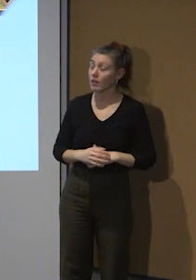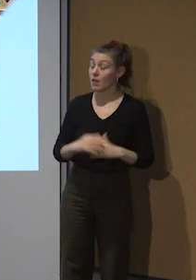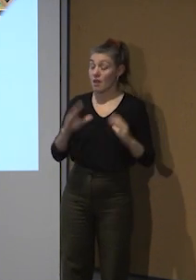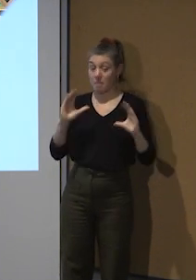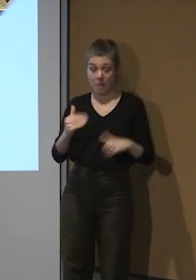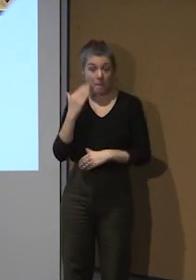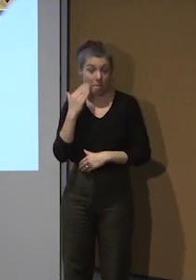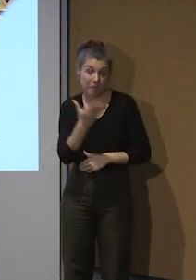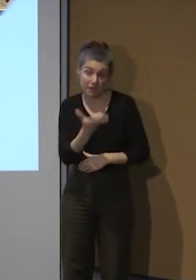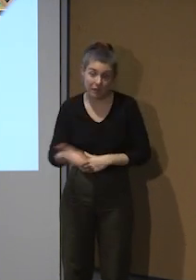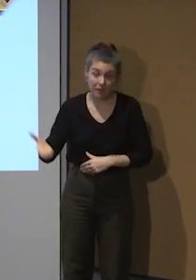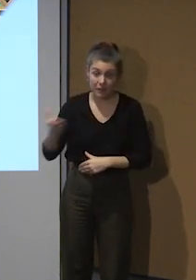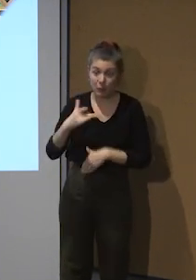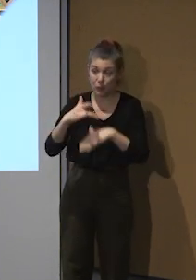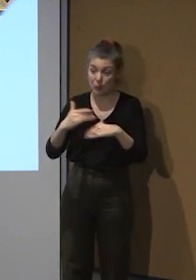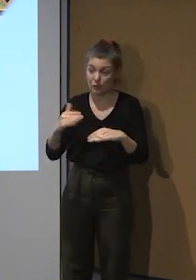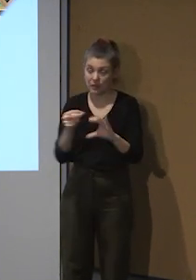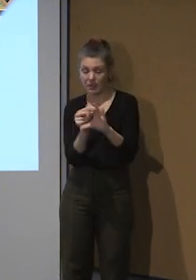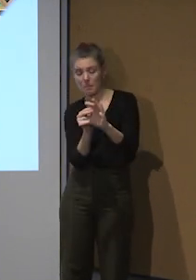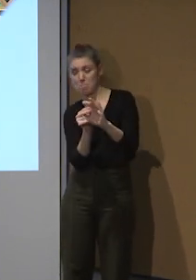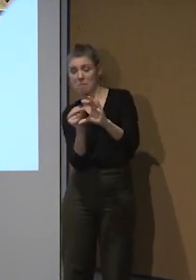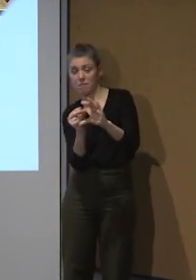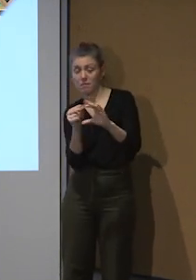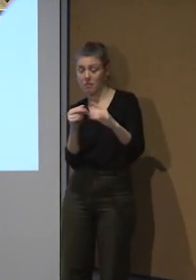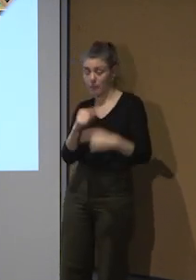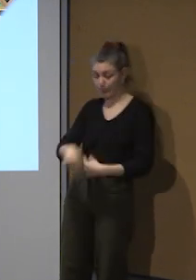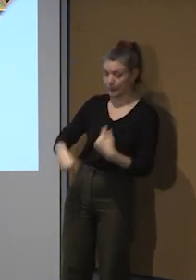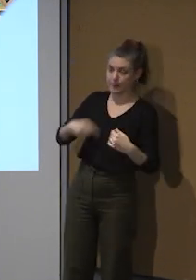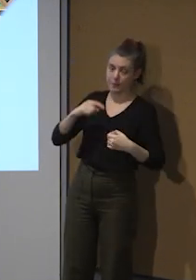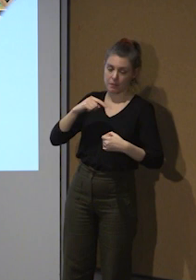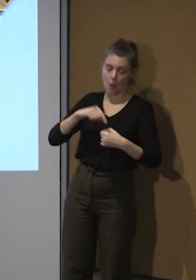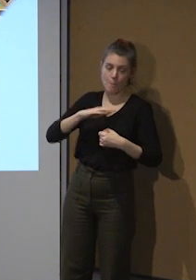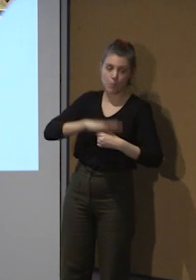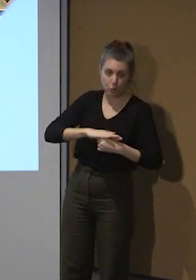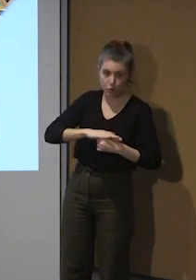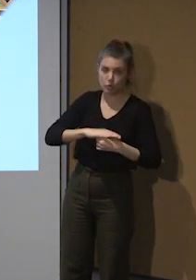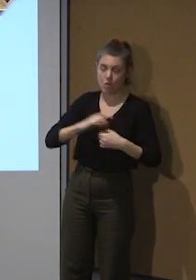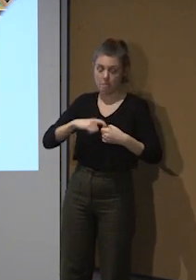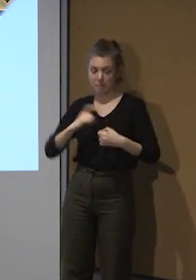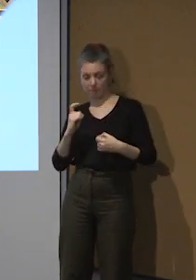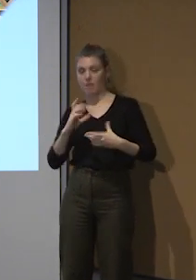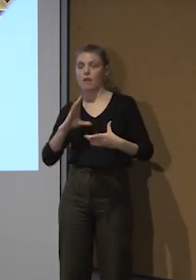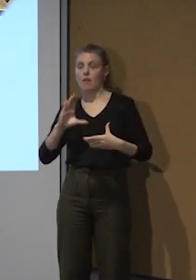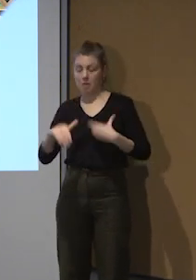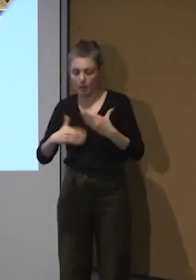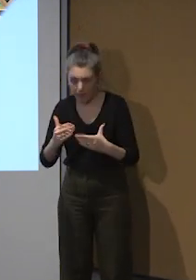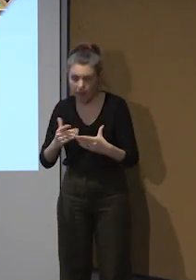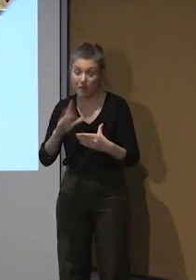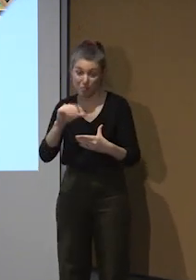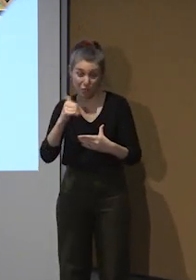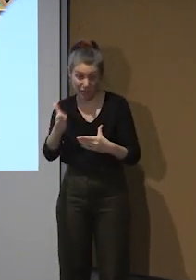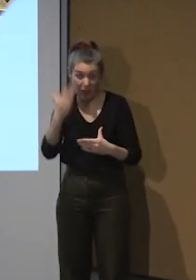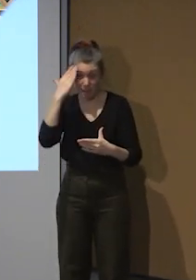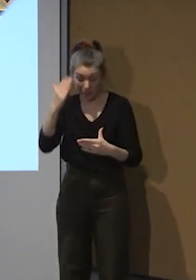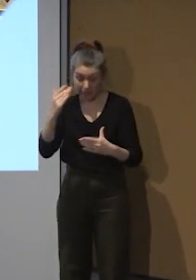infarctus. Avant, on disait « Oh là là, un infarctus, il faut que tu te ménages ». Non, on s'est rendu compte maintenant, et c'est pour ça qu'on envoie les gens en centre de rééducation